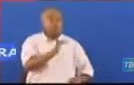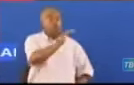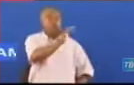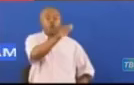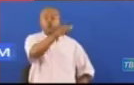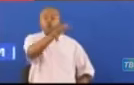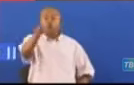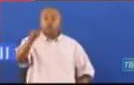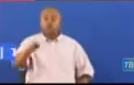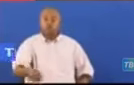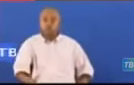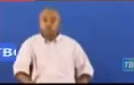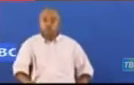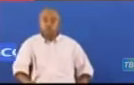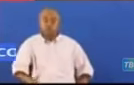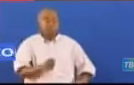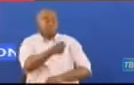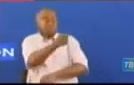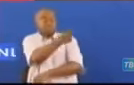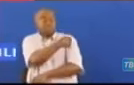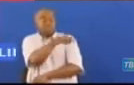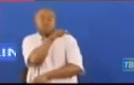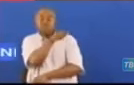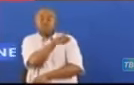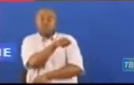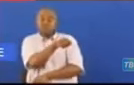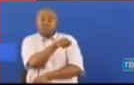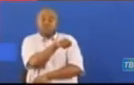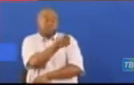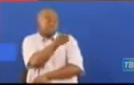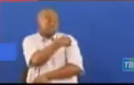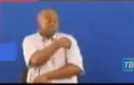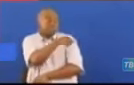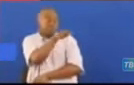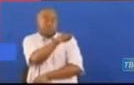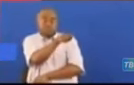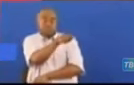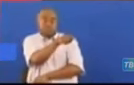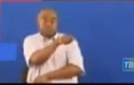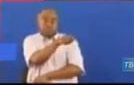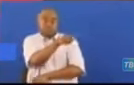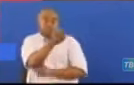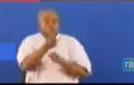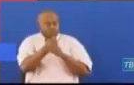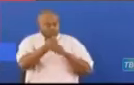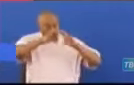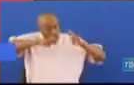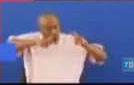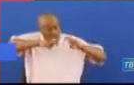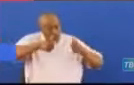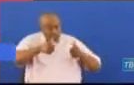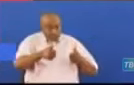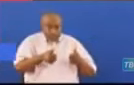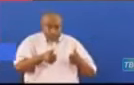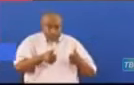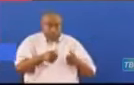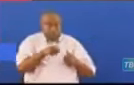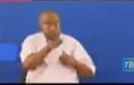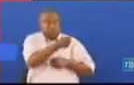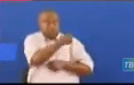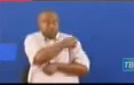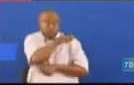Watanzania kwamba chanjo hii mnayokwenda kuchanjwa haijafanywa utafiti, chanjo